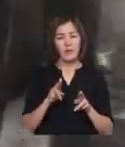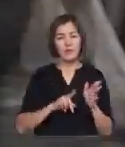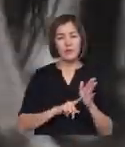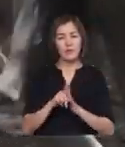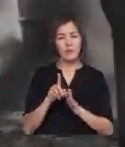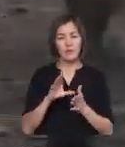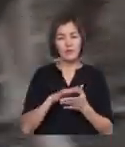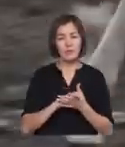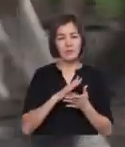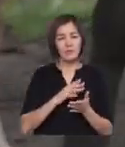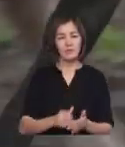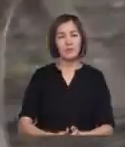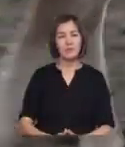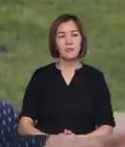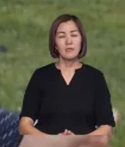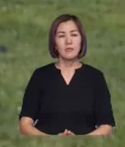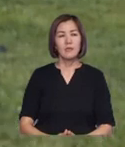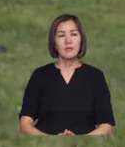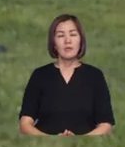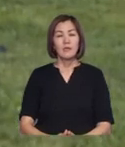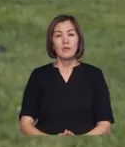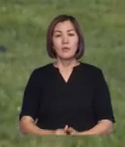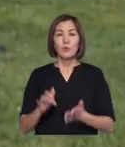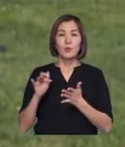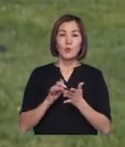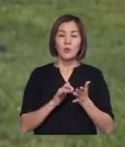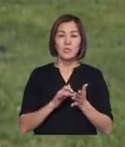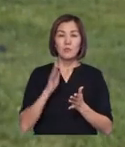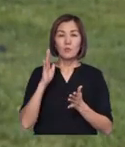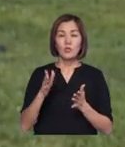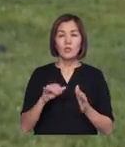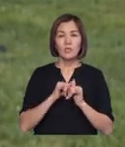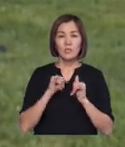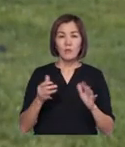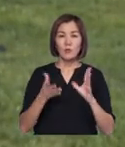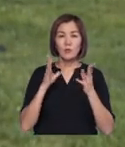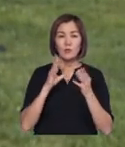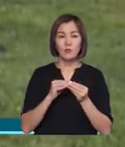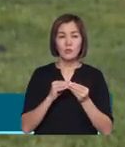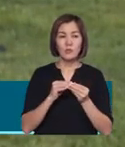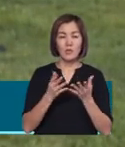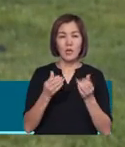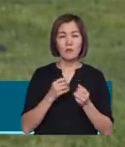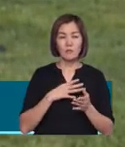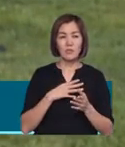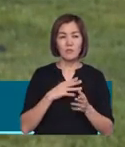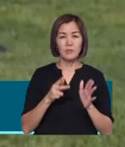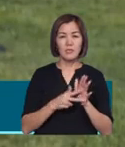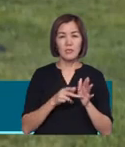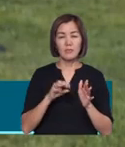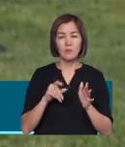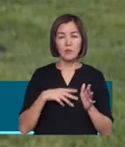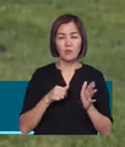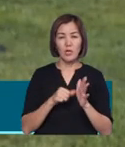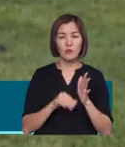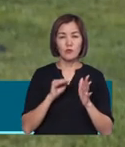кірісіпті. Осы туризм, болашақ туризмді дамыту үшін алып жатырмыз. 8 миллион 600 мың